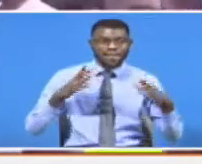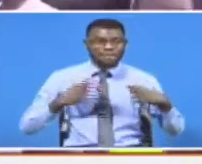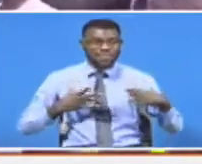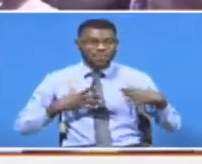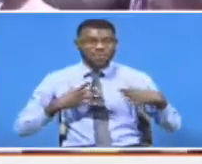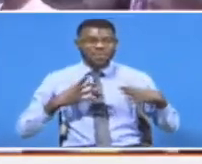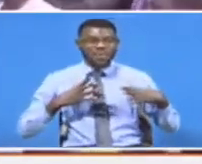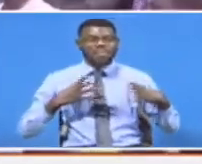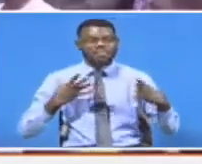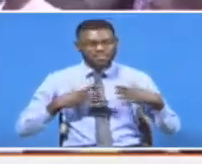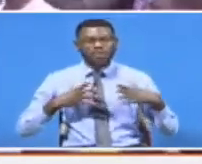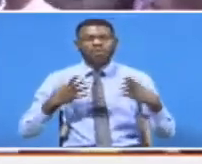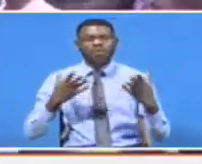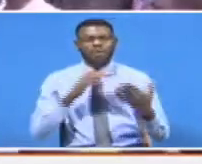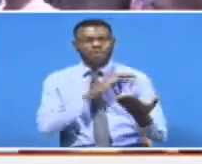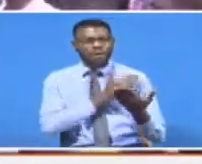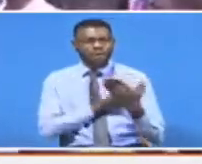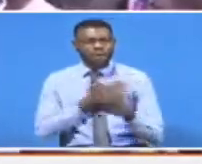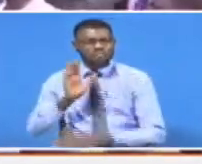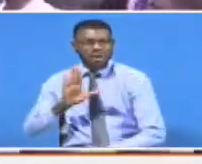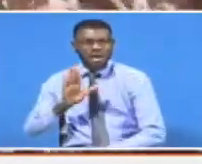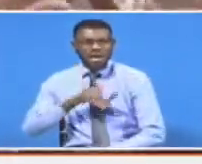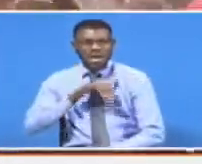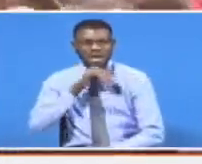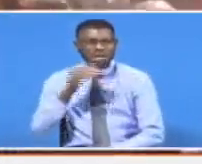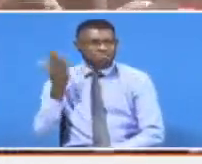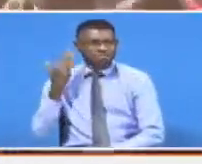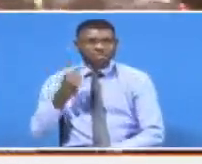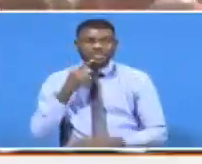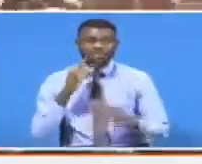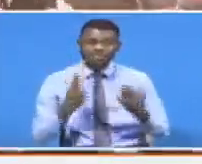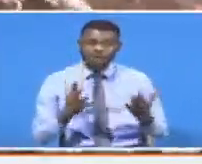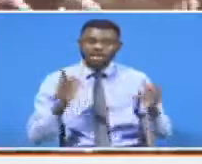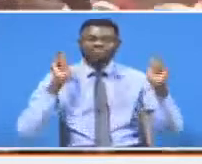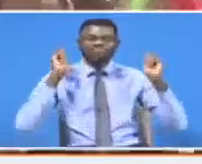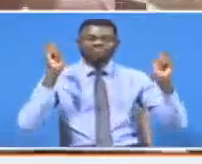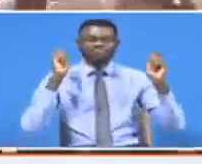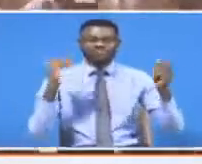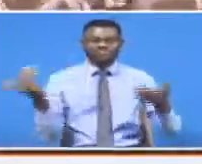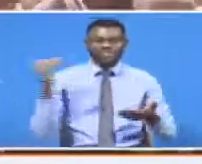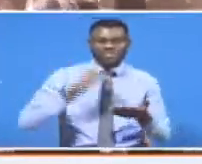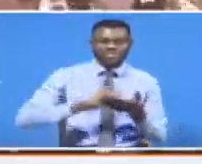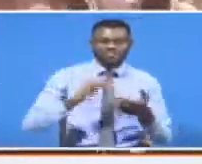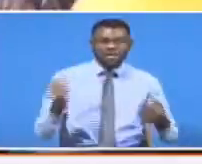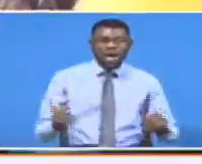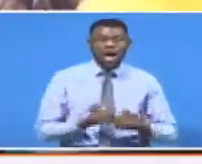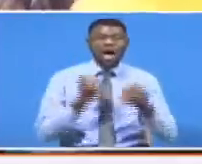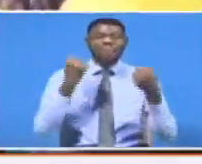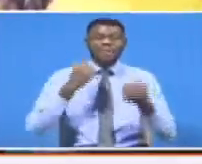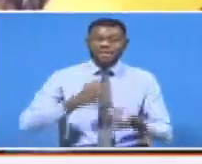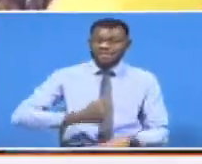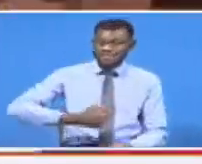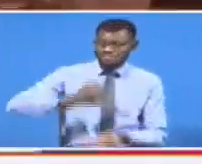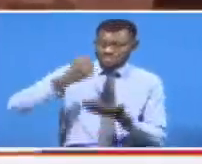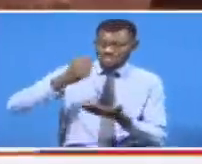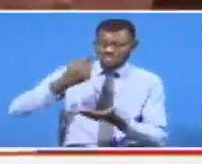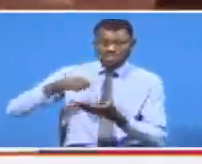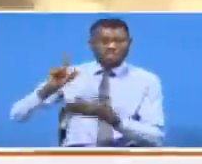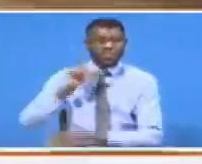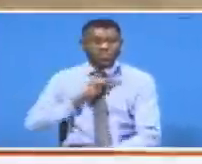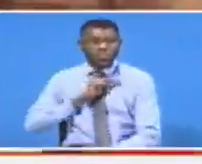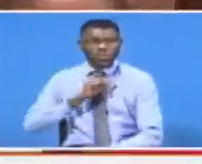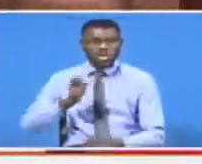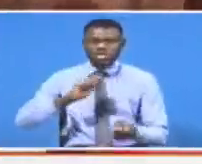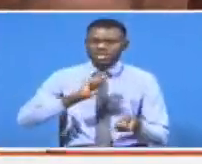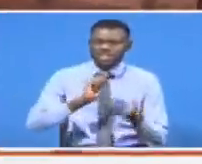power. Raila alikuwa ametishia kurejesha tena maandamano ya Wakenya ikiwa mswada huo wa bajeti ungepitishwa bungeni bila